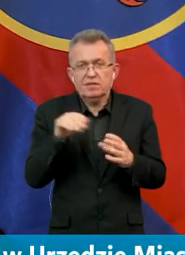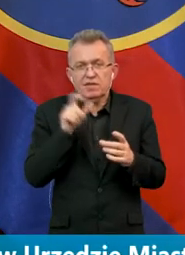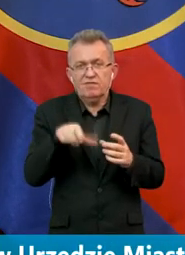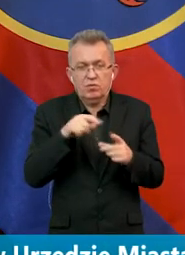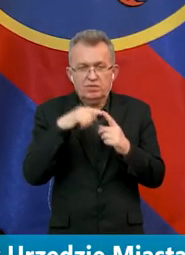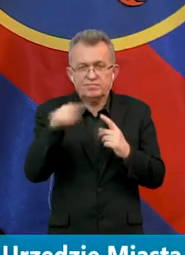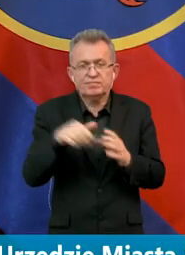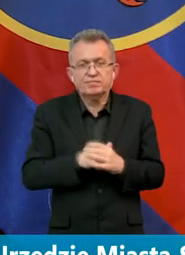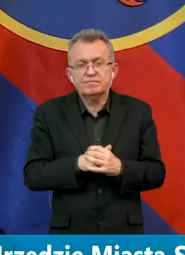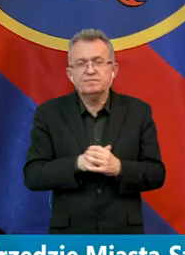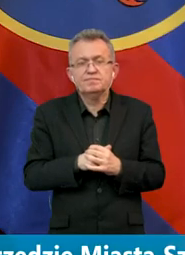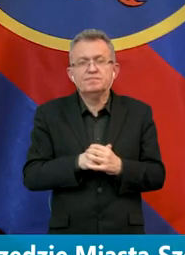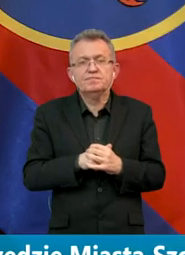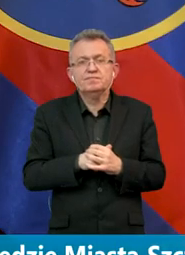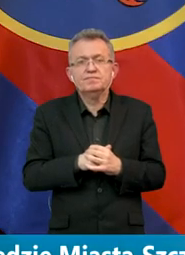indywidualnie.